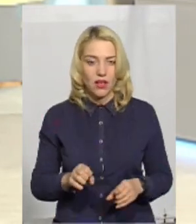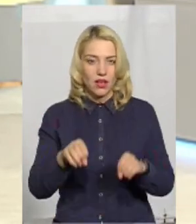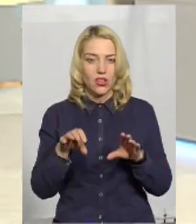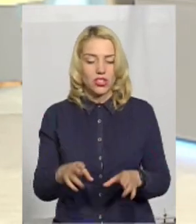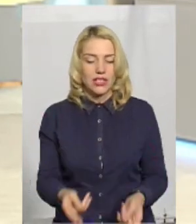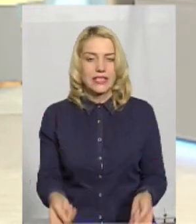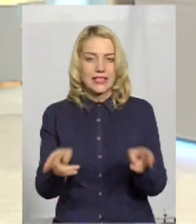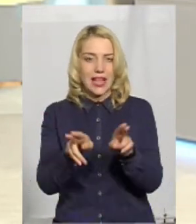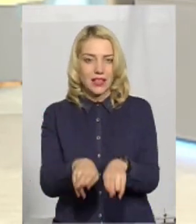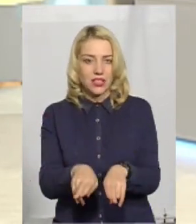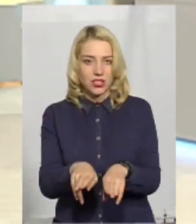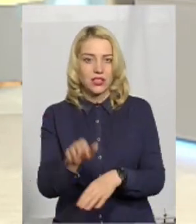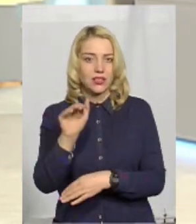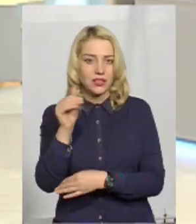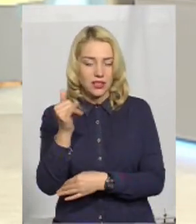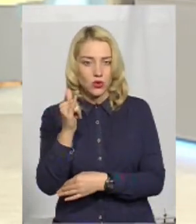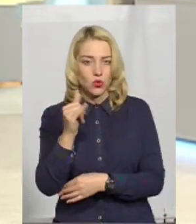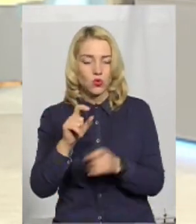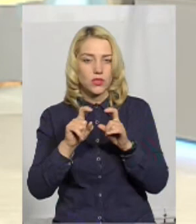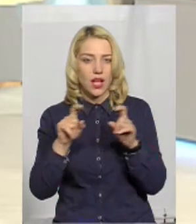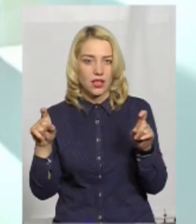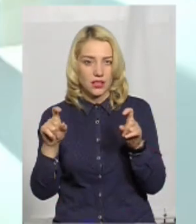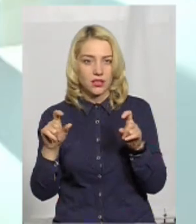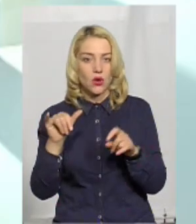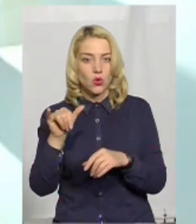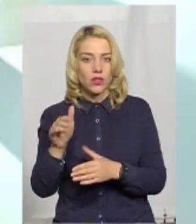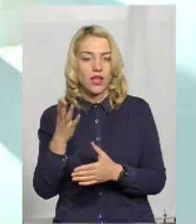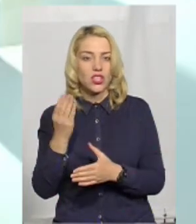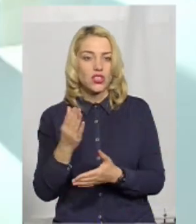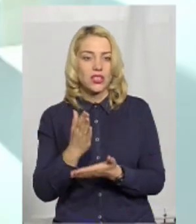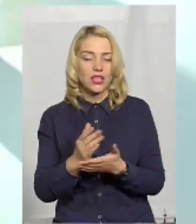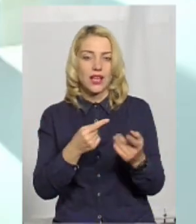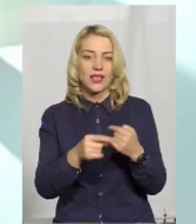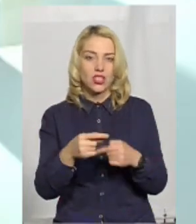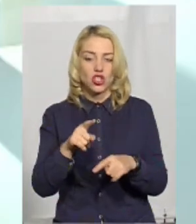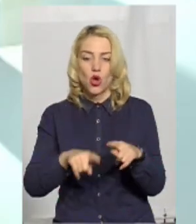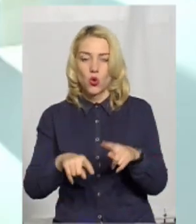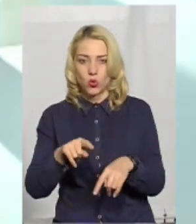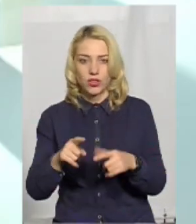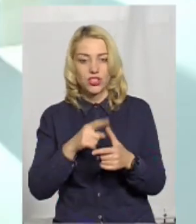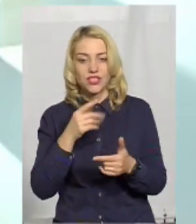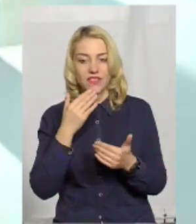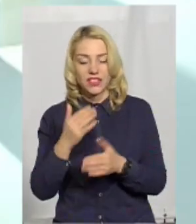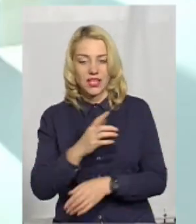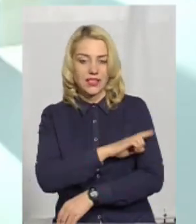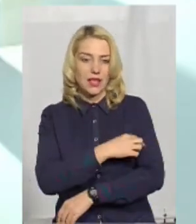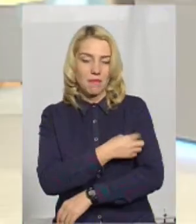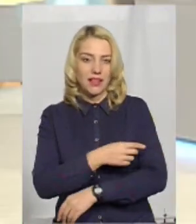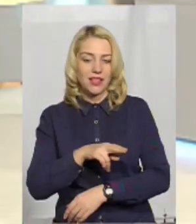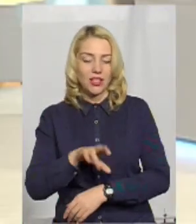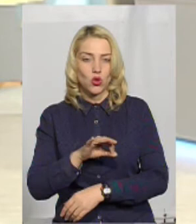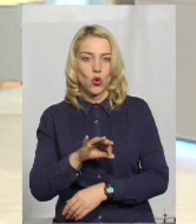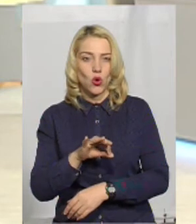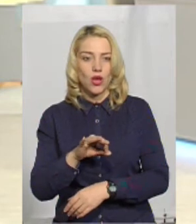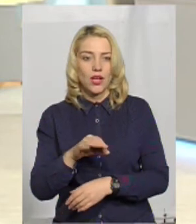в закладі медичному. У неї є ще інші родичі. Чи звертаються медики до них, чи хтось там відповідає